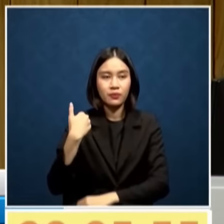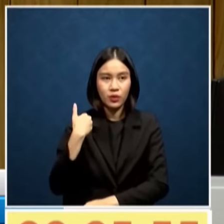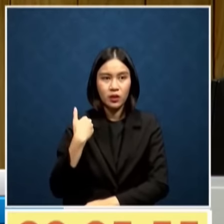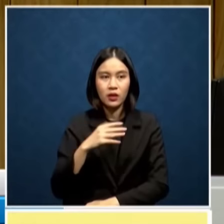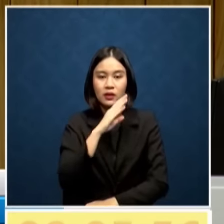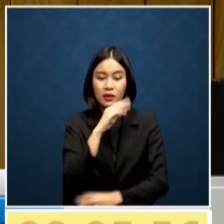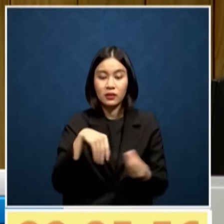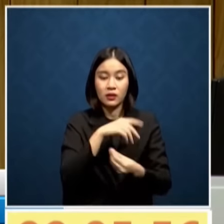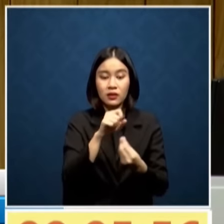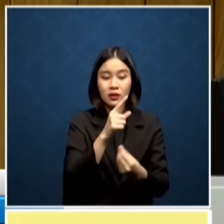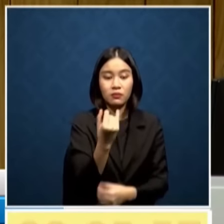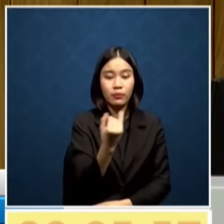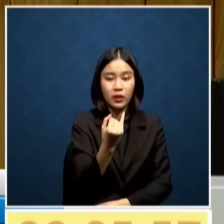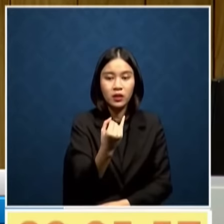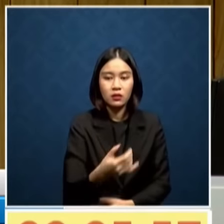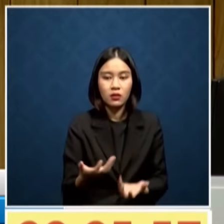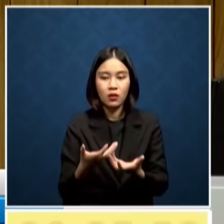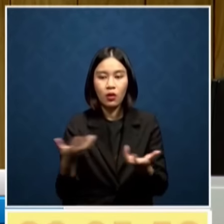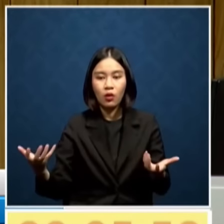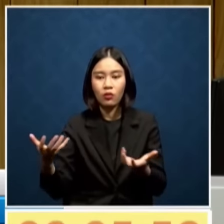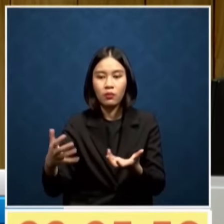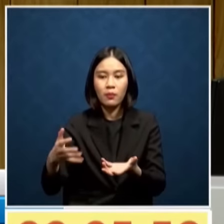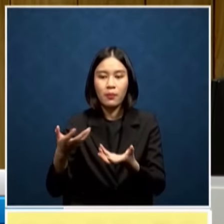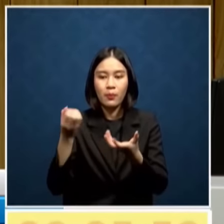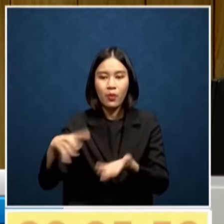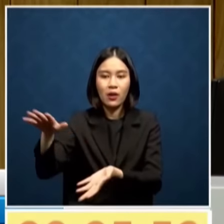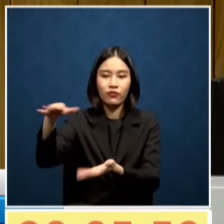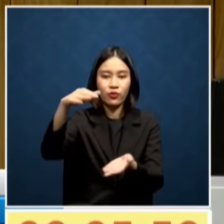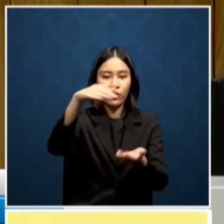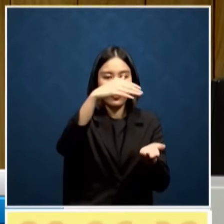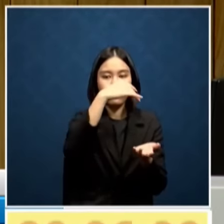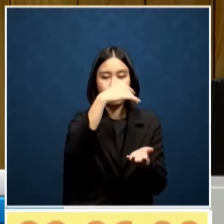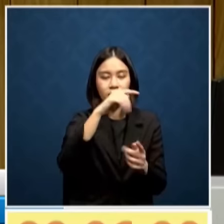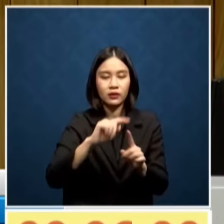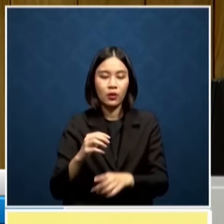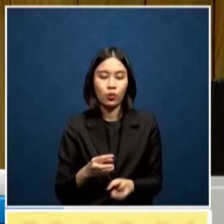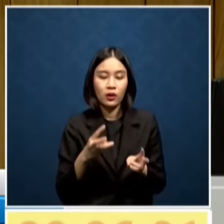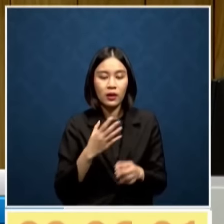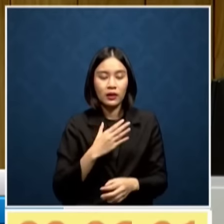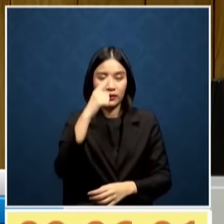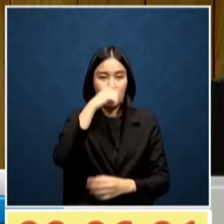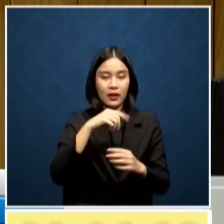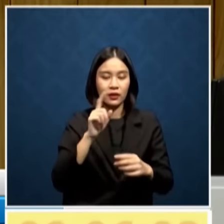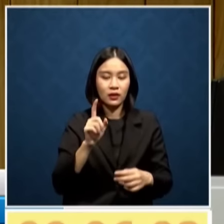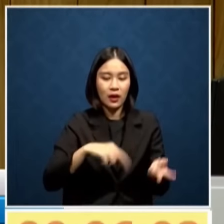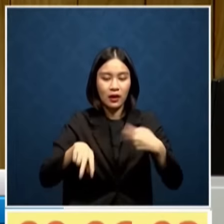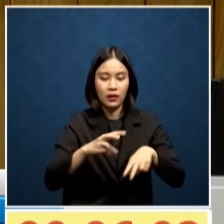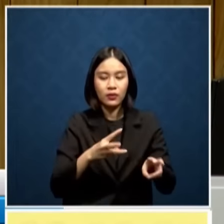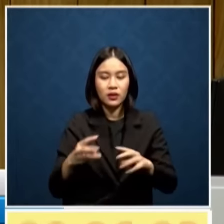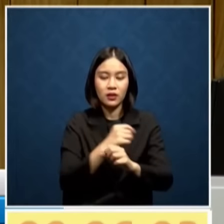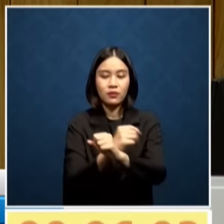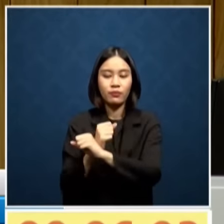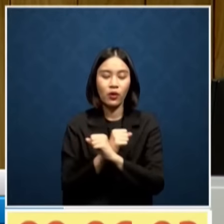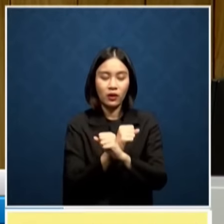กิจเขาแย่สินค้าผลิตเยอะก็เลยไหลทะลักออกมาต่างประเทศเราเองก็ต้องหาทางป้องกันนะครับอันนี้ก็เรียนตรงๆแต่ว่าเรา